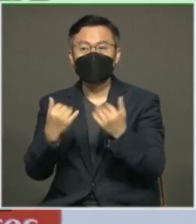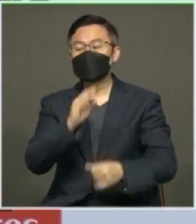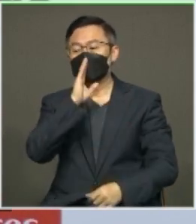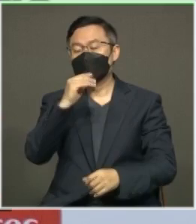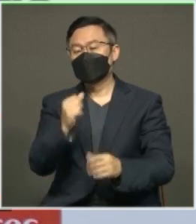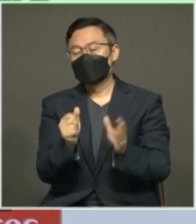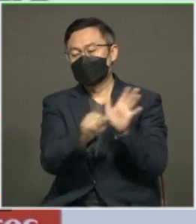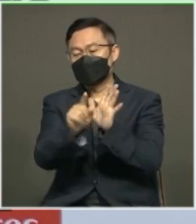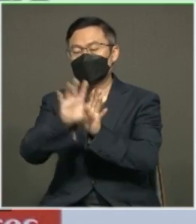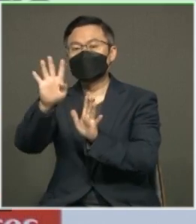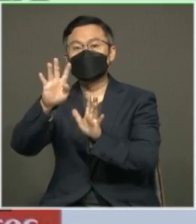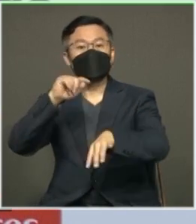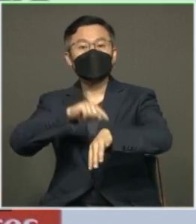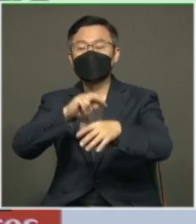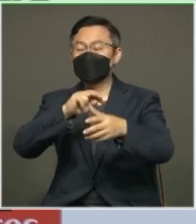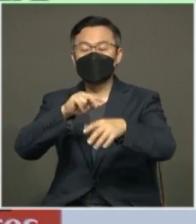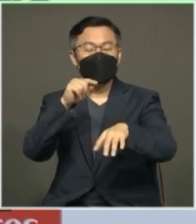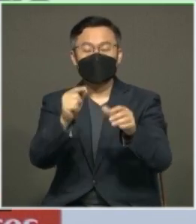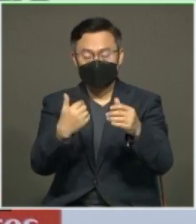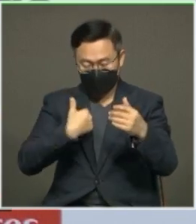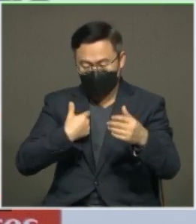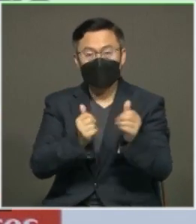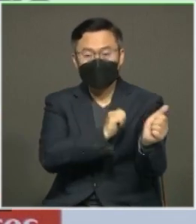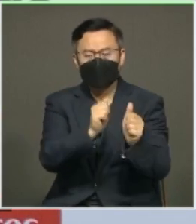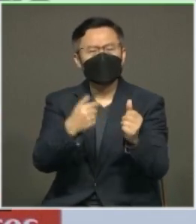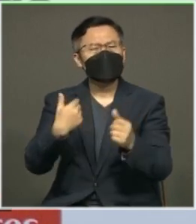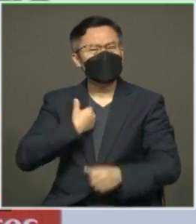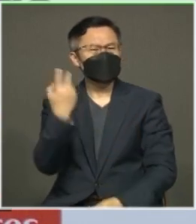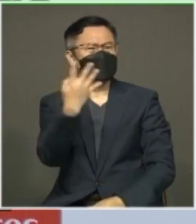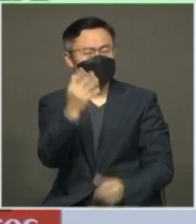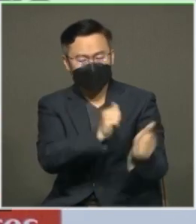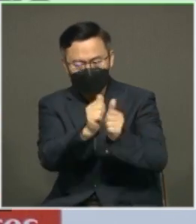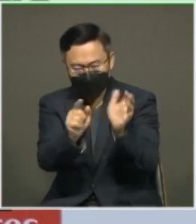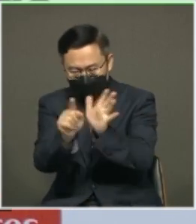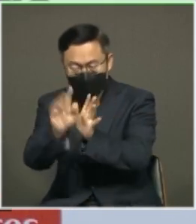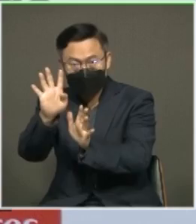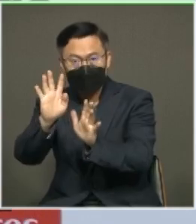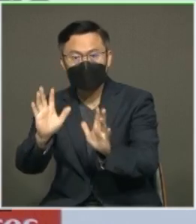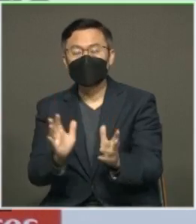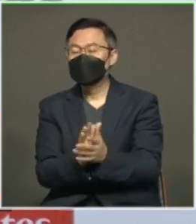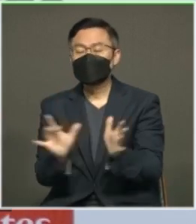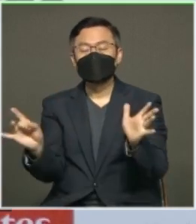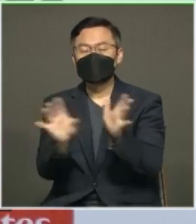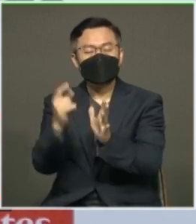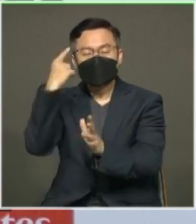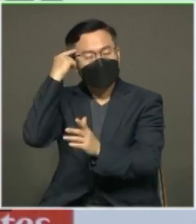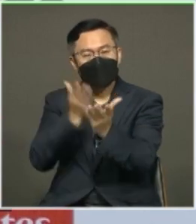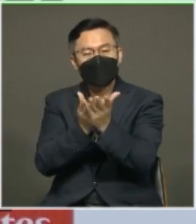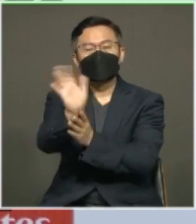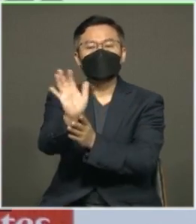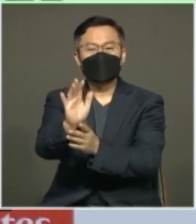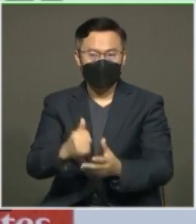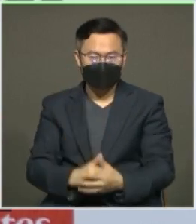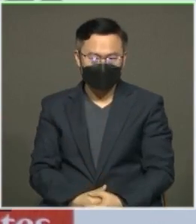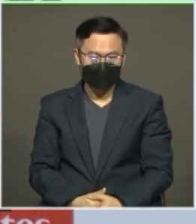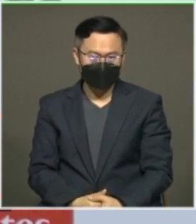ใช่ยังไม่หมดนะคุณนี่ว่าแค่ประโยคพารากราฟแรกประเด็นคำถามแรกก็ว่าโอ้โหดูหนักอึ้งแล้วรังนิกบอกไม่ใช่เทนฮ